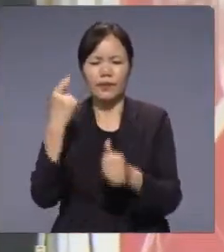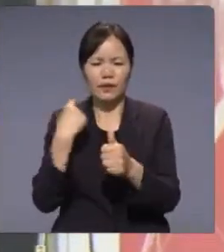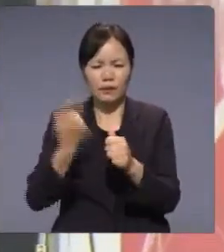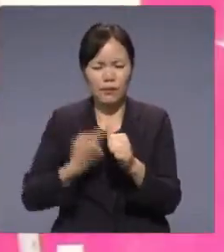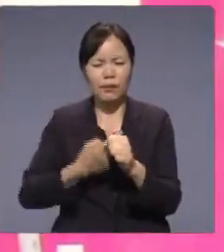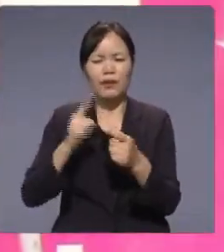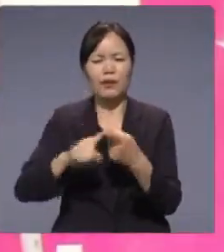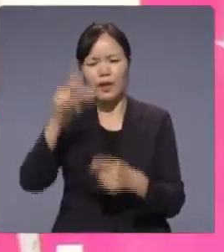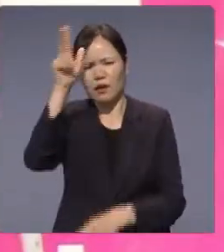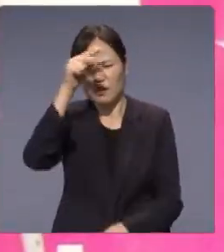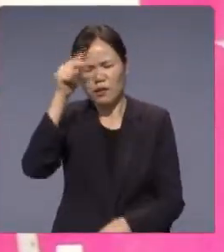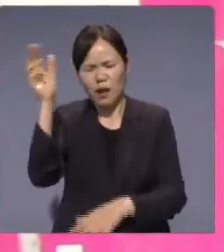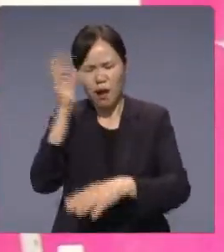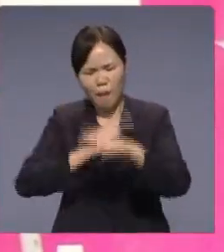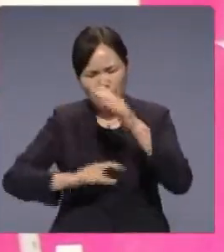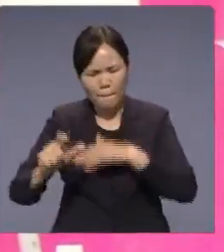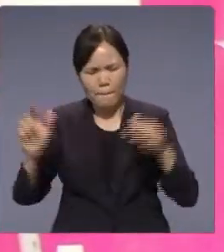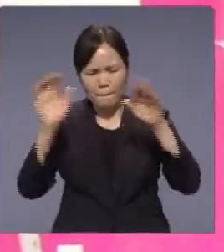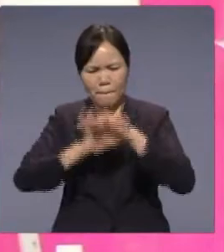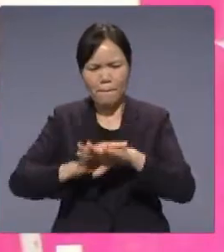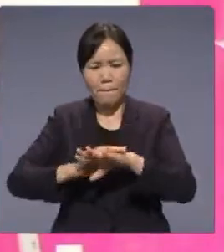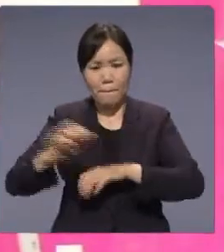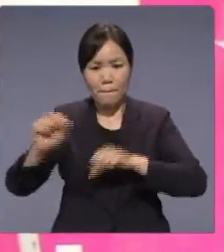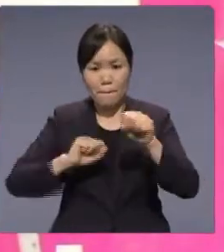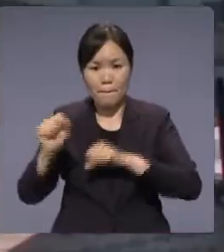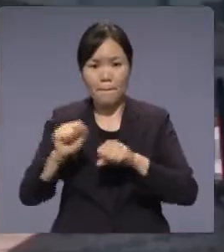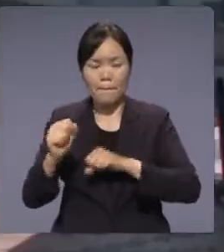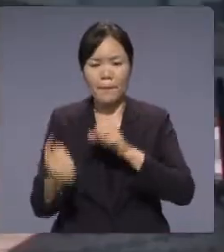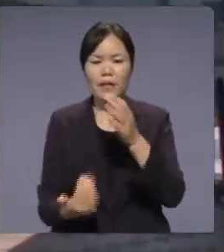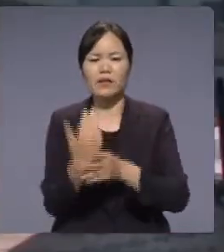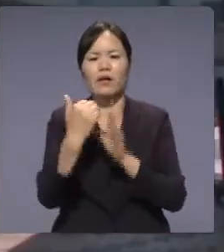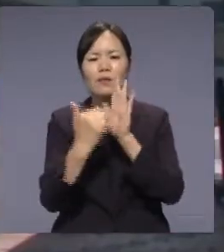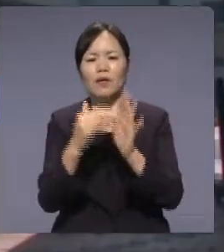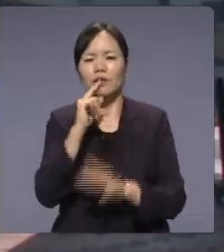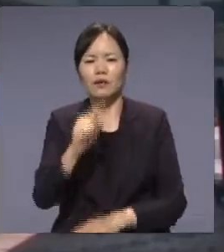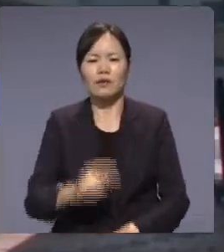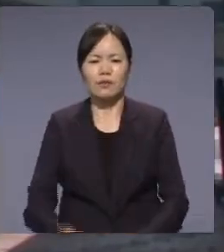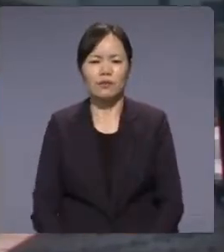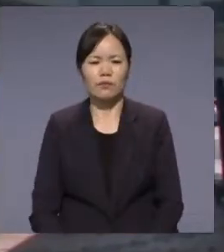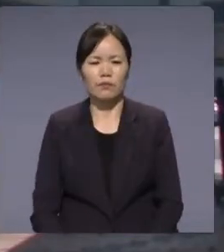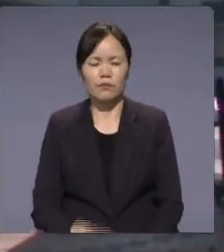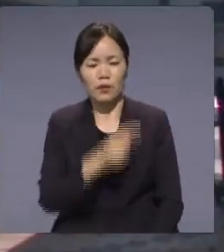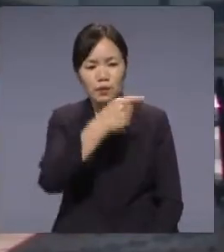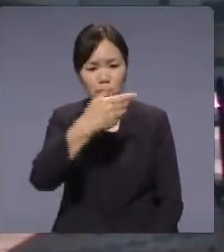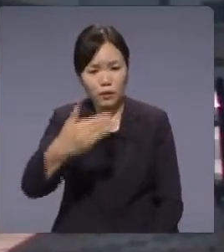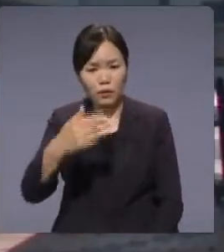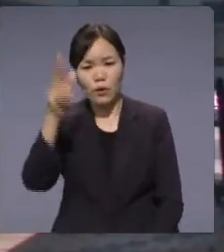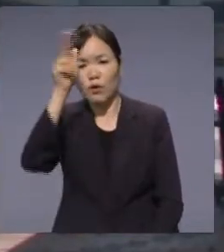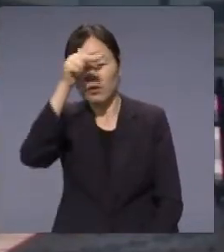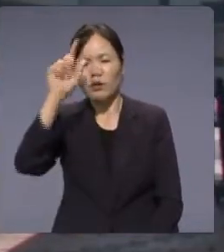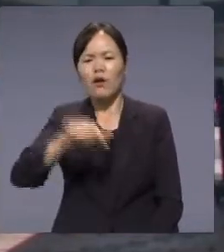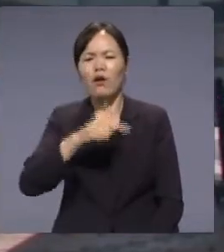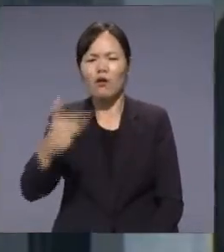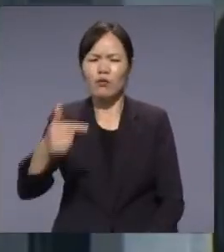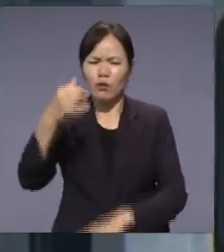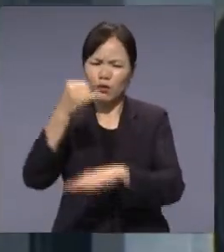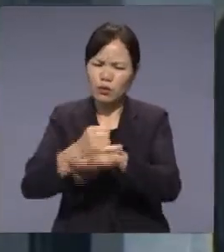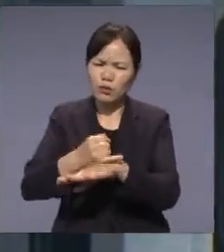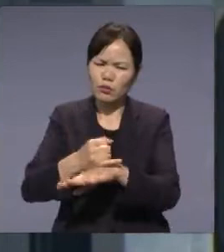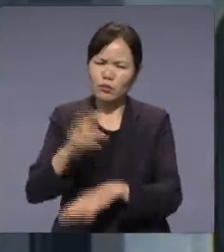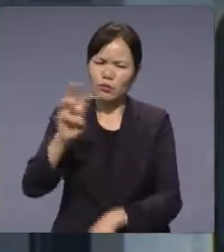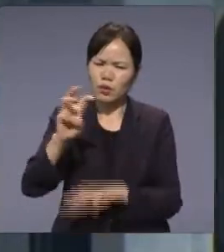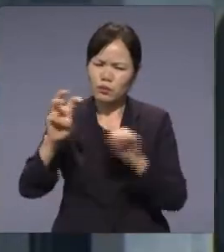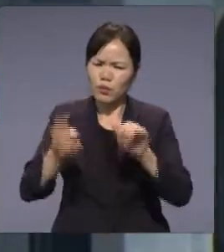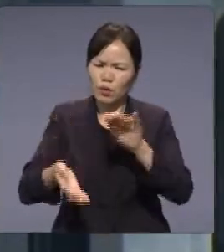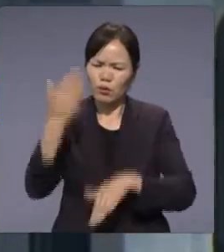밤낮으로 대응하며 사태를 방지했다고 해명했습니다. 거기 소방하고 경찰이 하루에 적어도 한